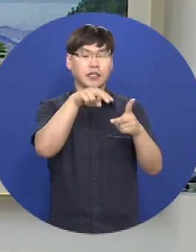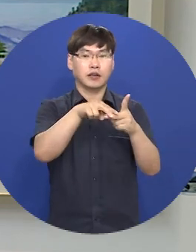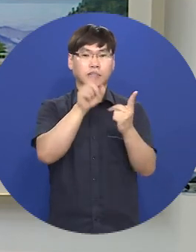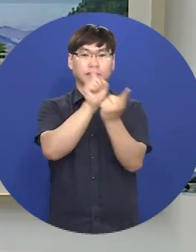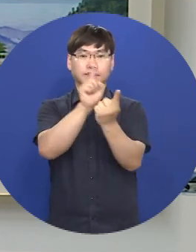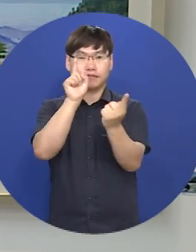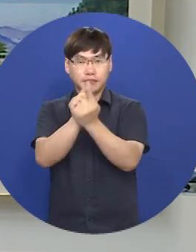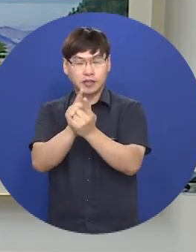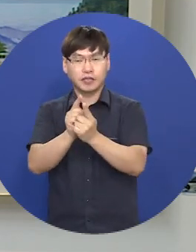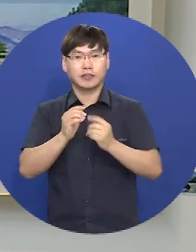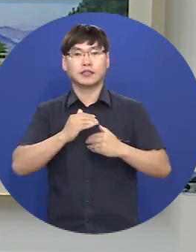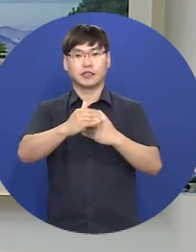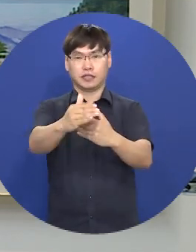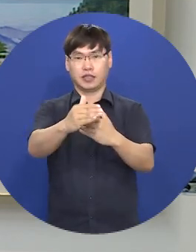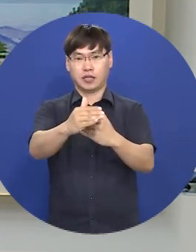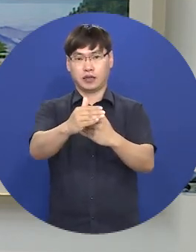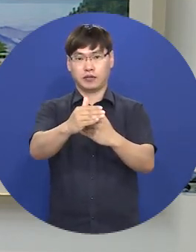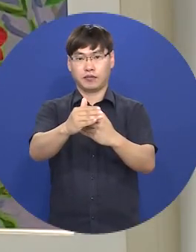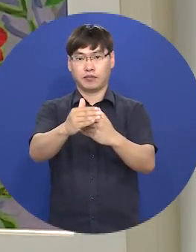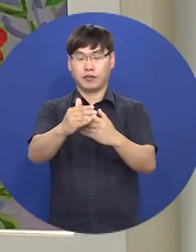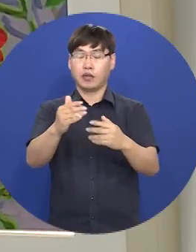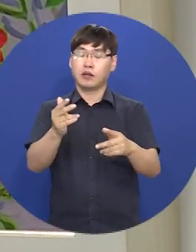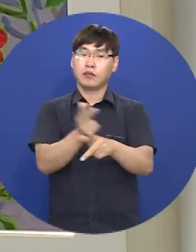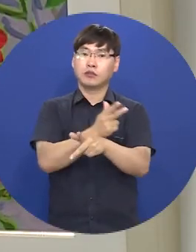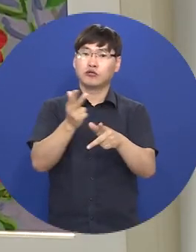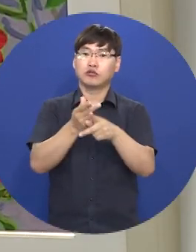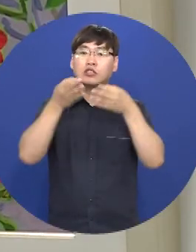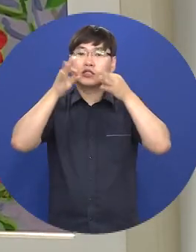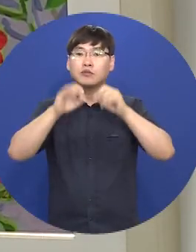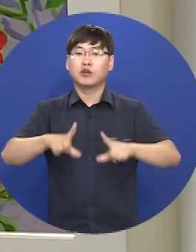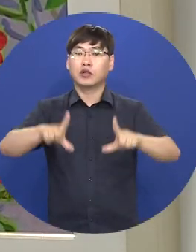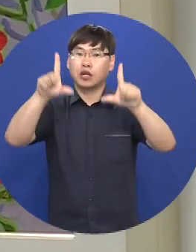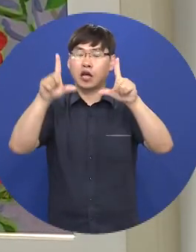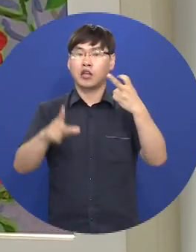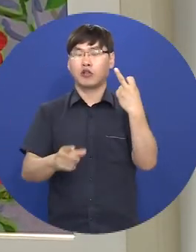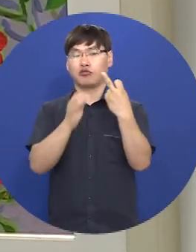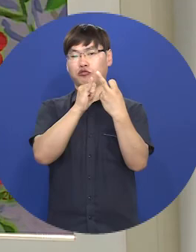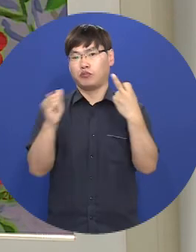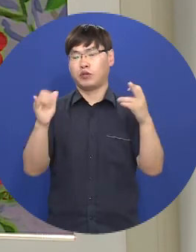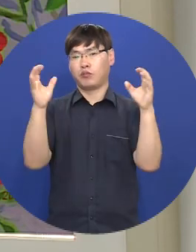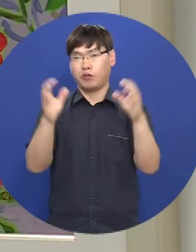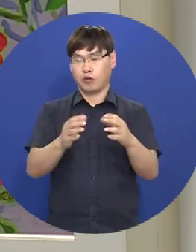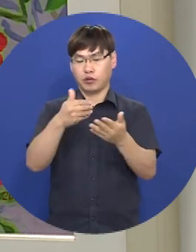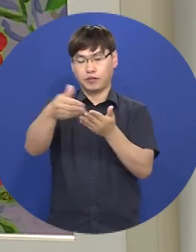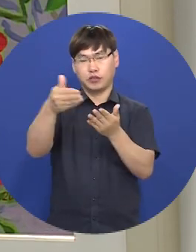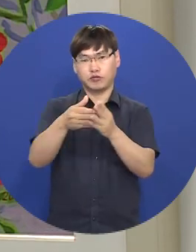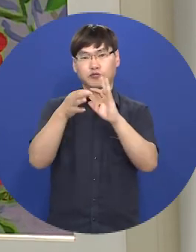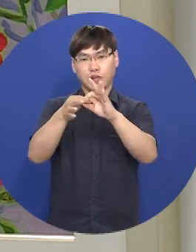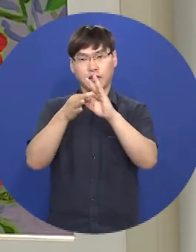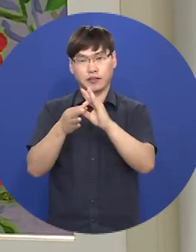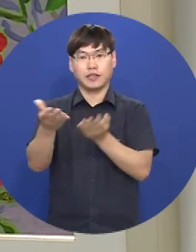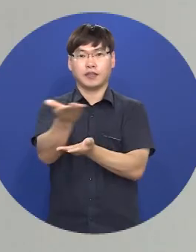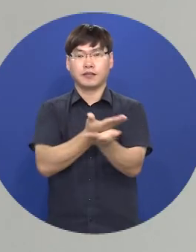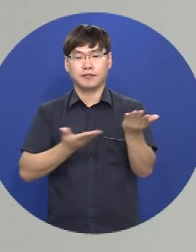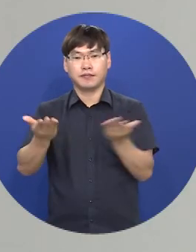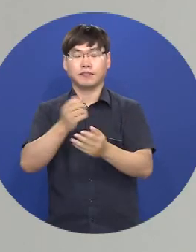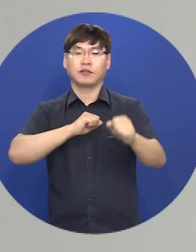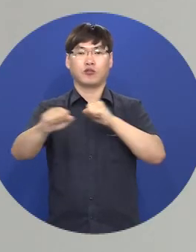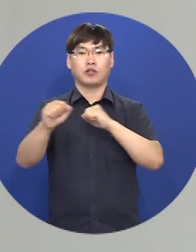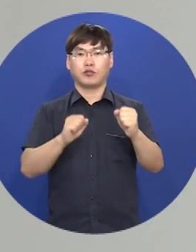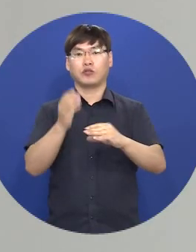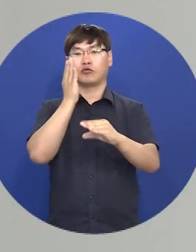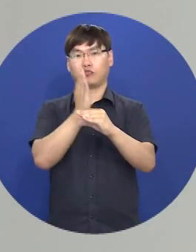갖는데요. 매주 금요일에 12명의 회원들이 모여 함께 미술에 대해 이야기 나누고 있습니다.